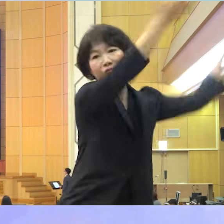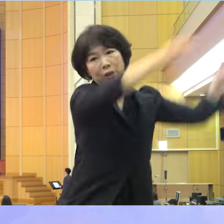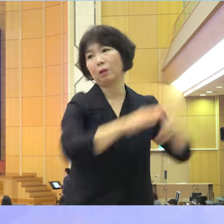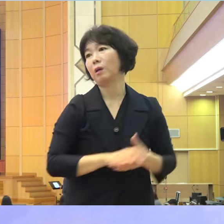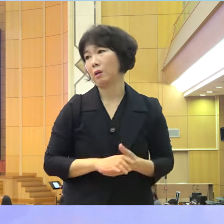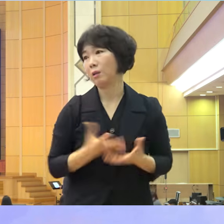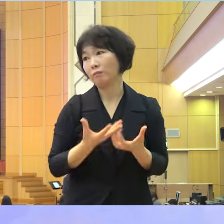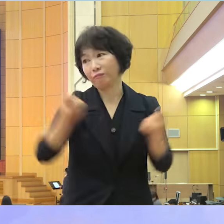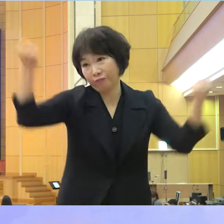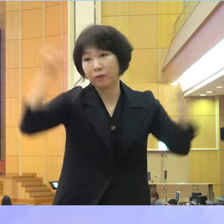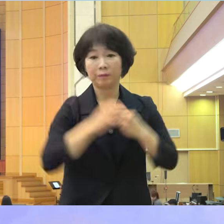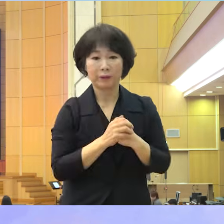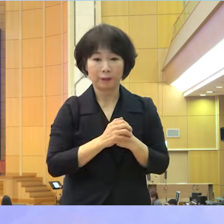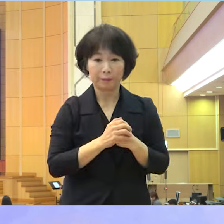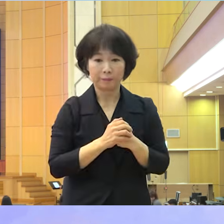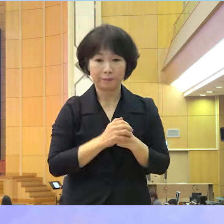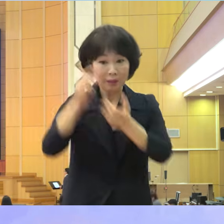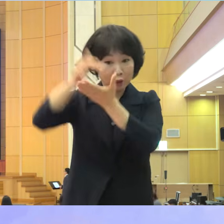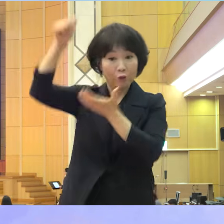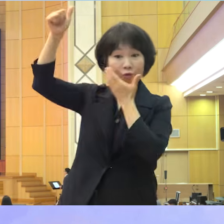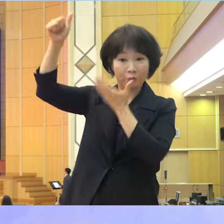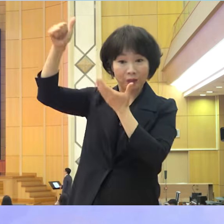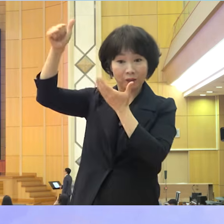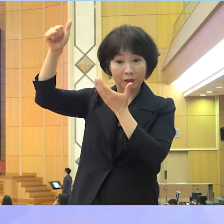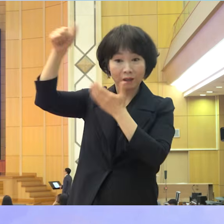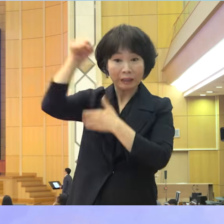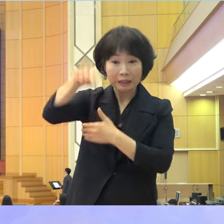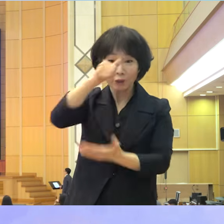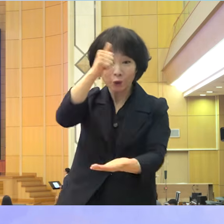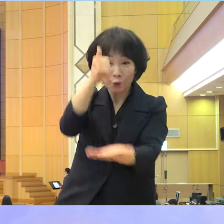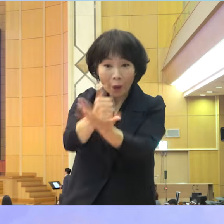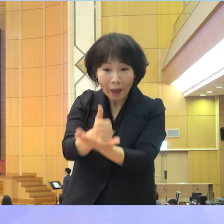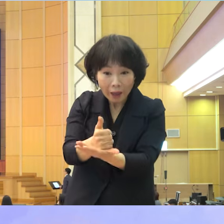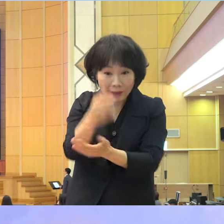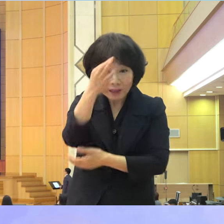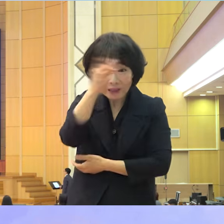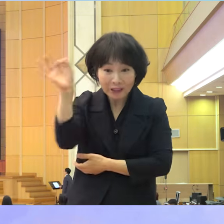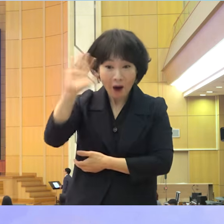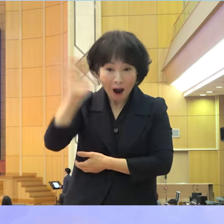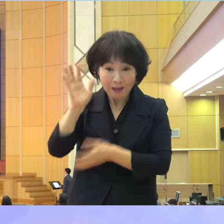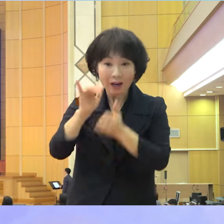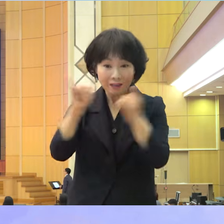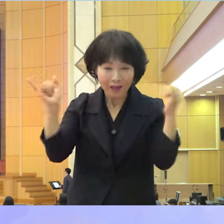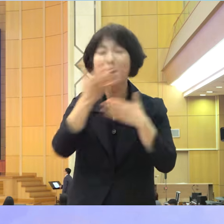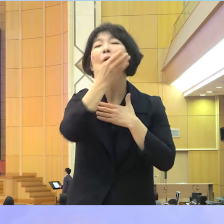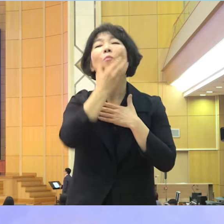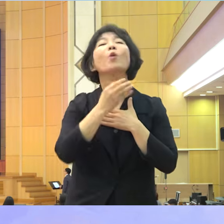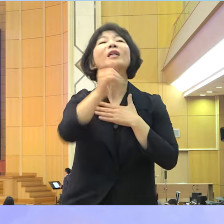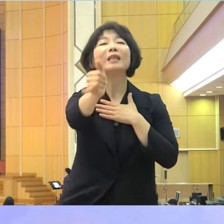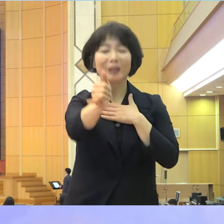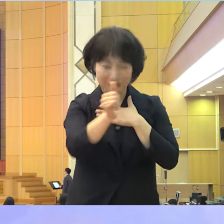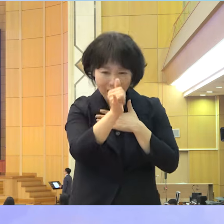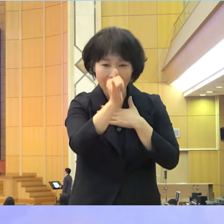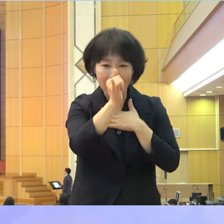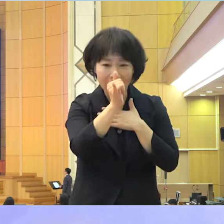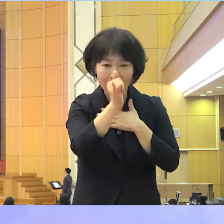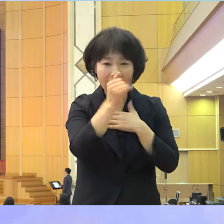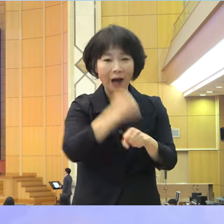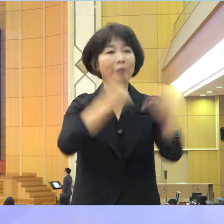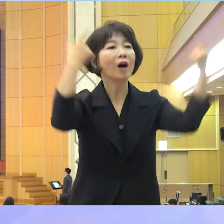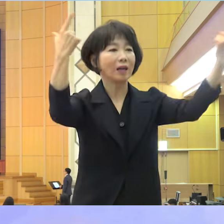것이야. 8절에 주께서 그 죄를 인정하지 아니하실 사람은 복이